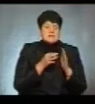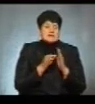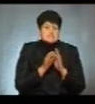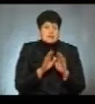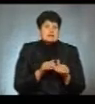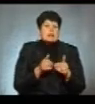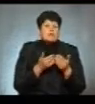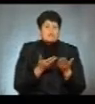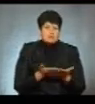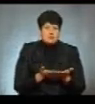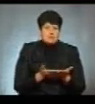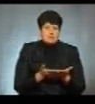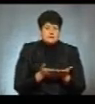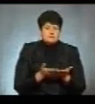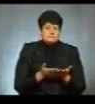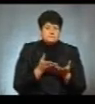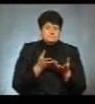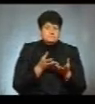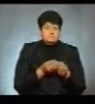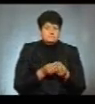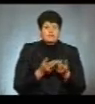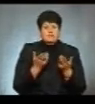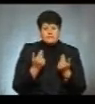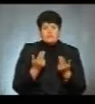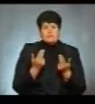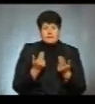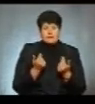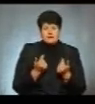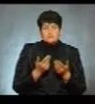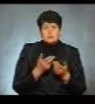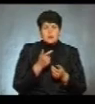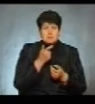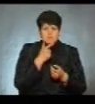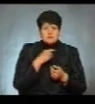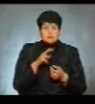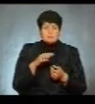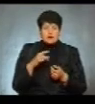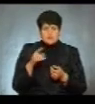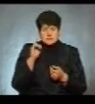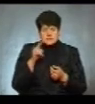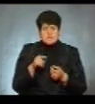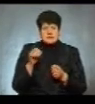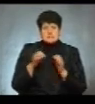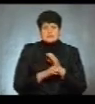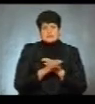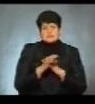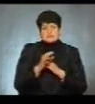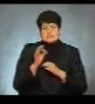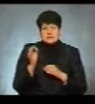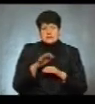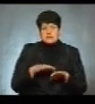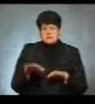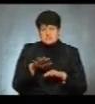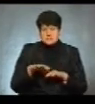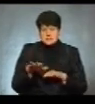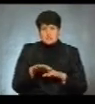рекомендувати, наштовхнути, так, десь звісно, мешканців. Звісно, наштовхнути. От пан Михайло, Східний масив, знає, Комунергород звішує